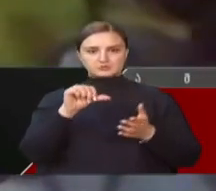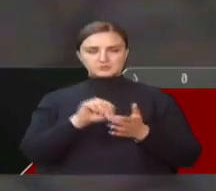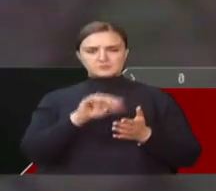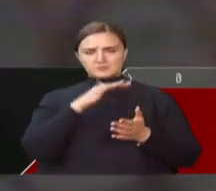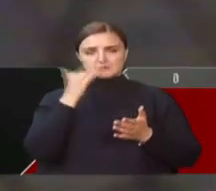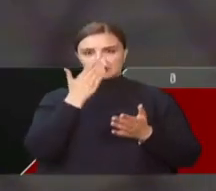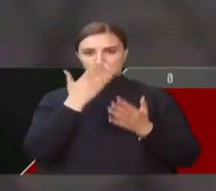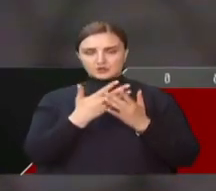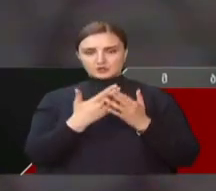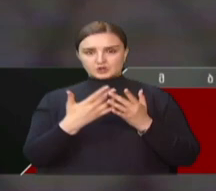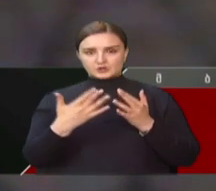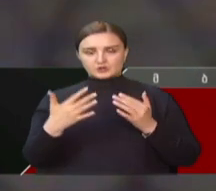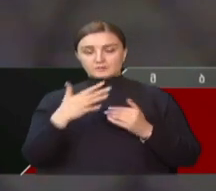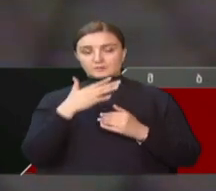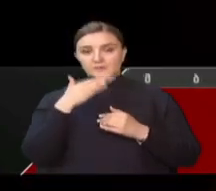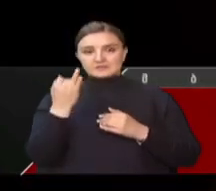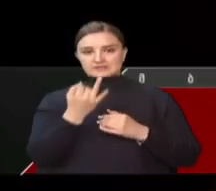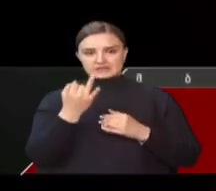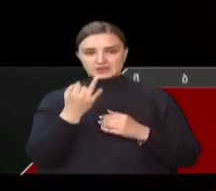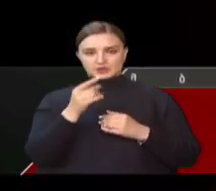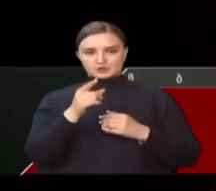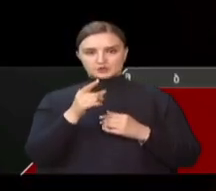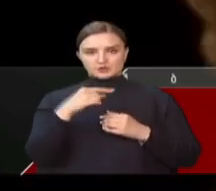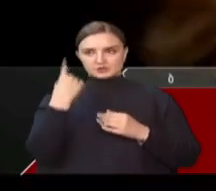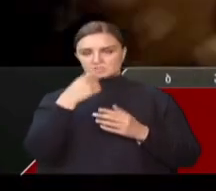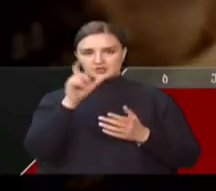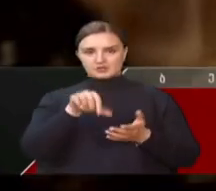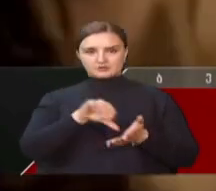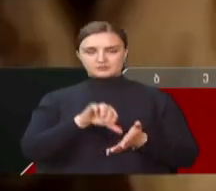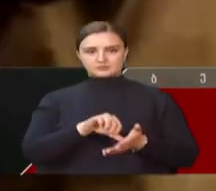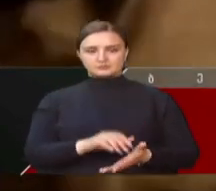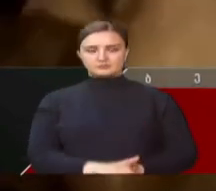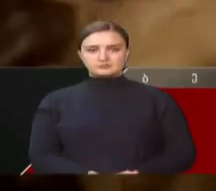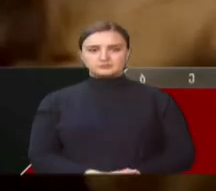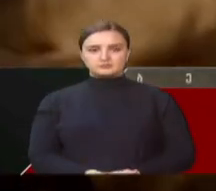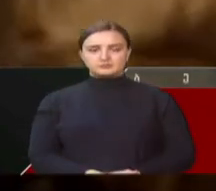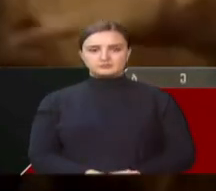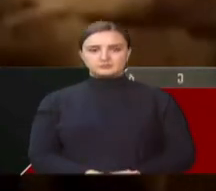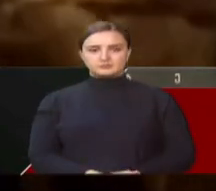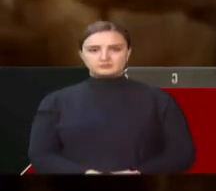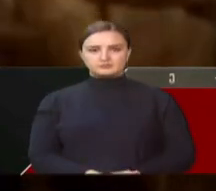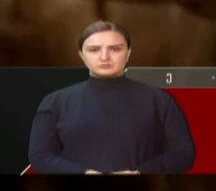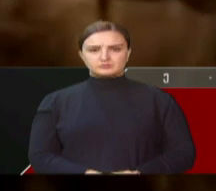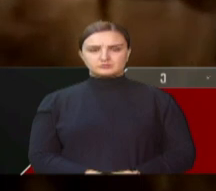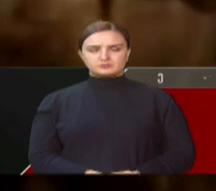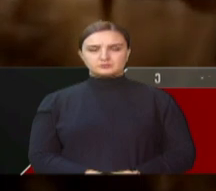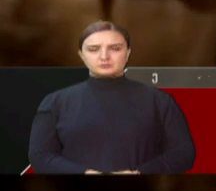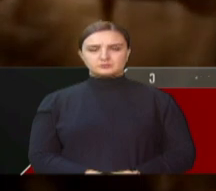2000-მდე კინოფილმში და შეექმნა არაერთი საინტერესო მხატვრული სახე. თქვენი თაობის რა თვისებები არ მოგხდო?